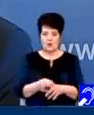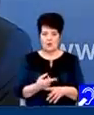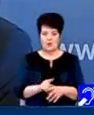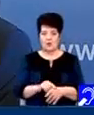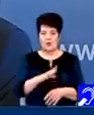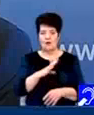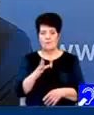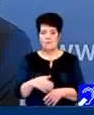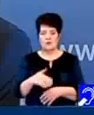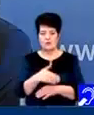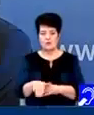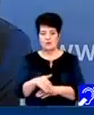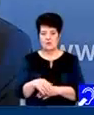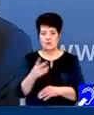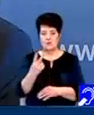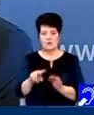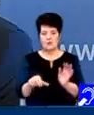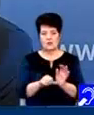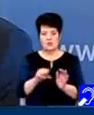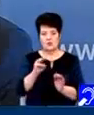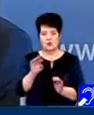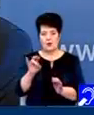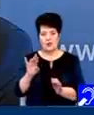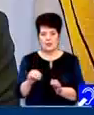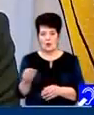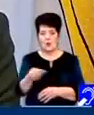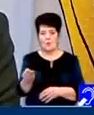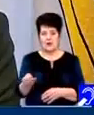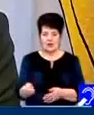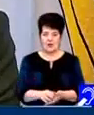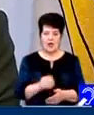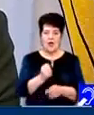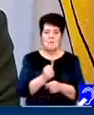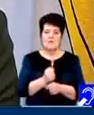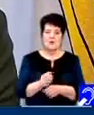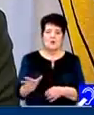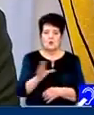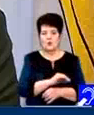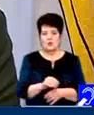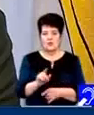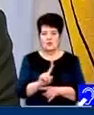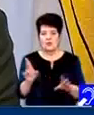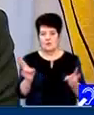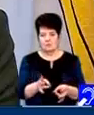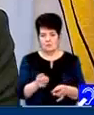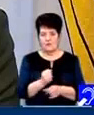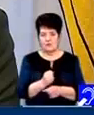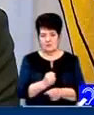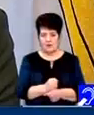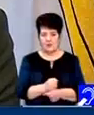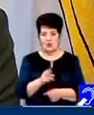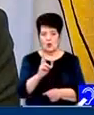gestionare fondul locativ, cred că în jur de 6 toane au presurat cu mâna manual. Am făcut tot ce am putut să facem